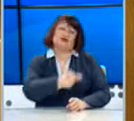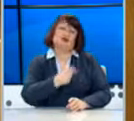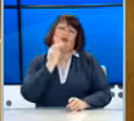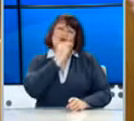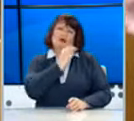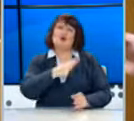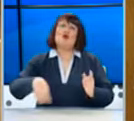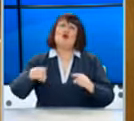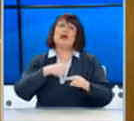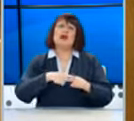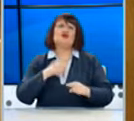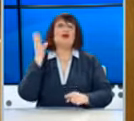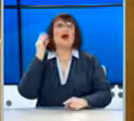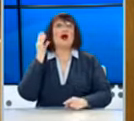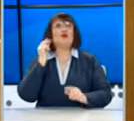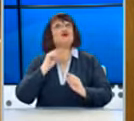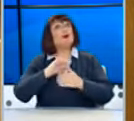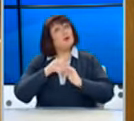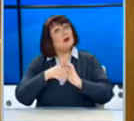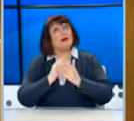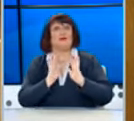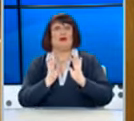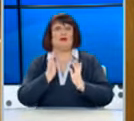ελληνικός λαός. Τον ακούσαμε με πάρα πολύ μεγάλο ενδιαφέρον.